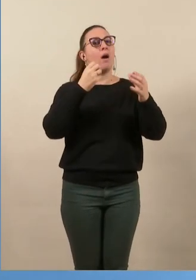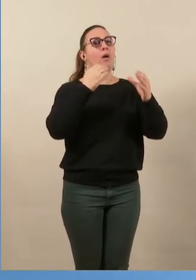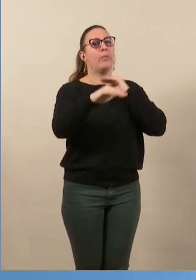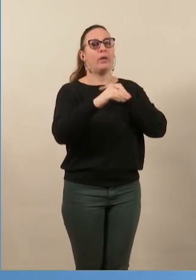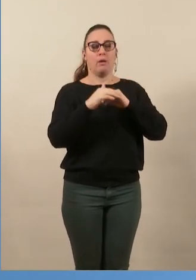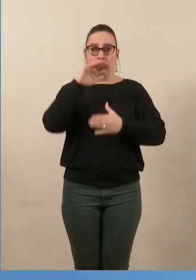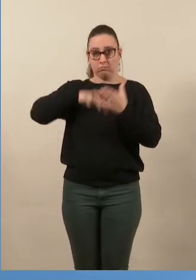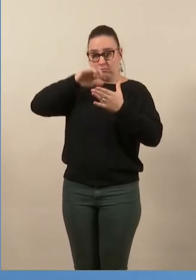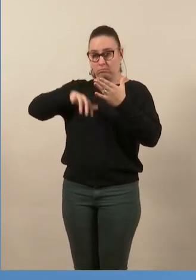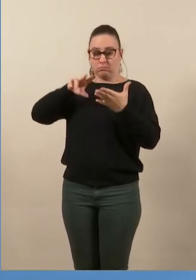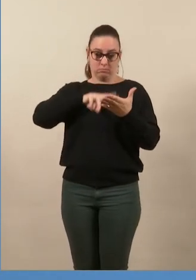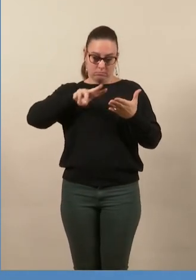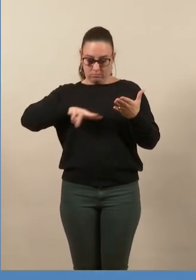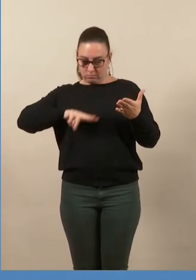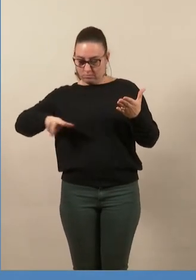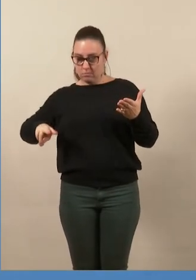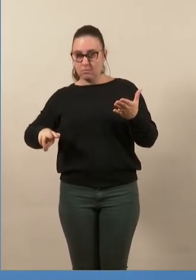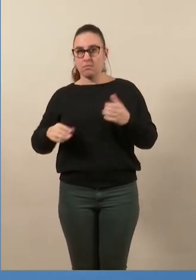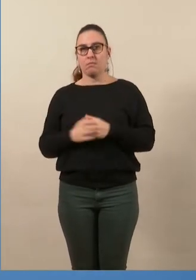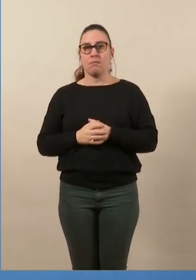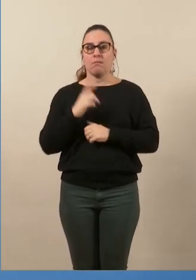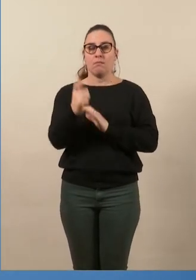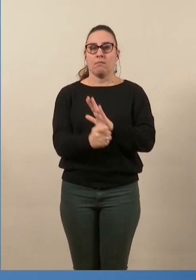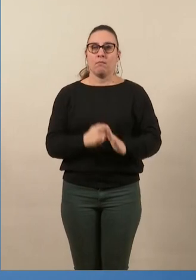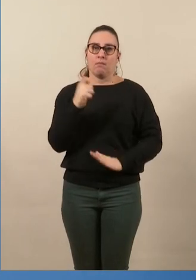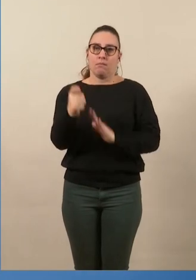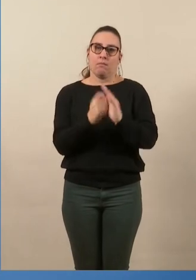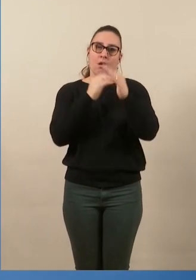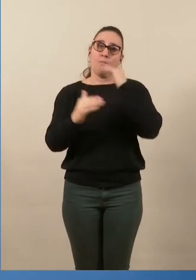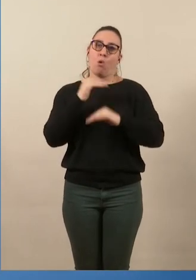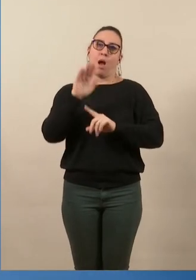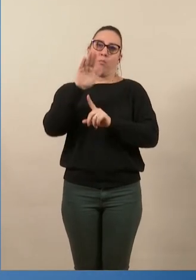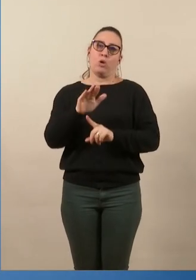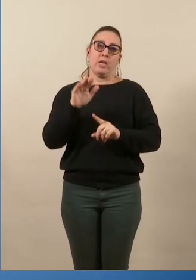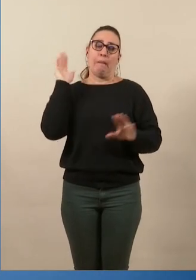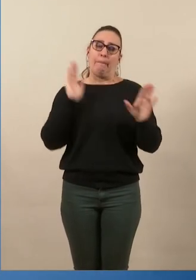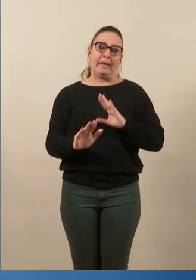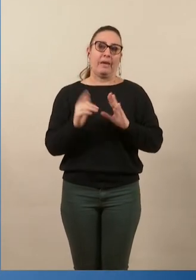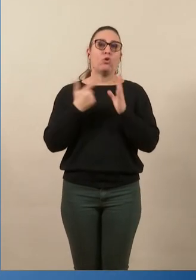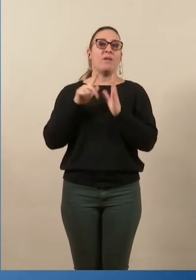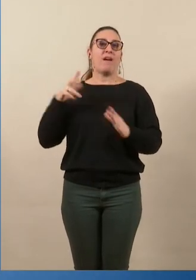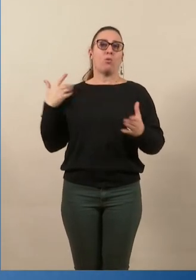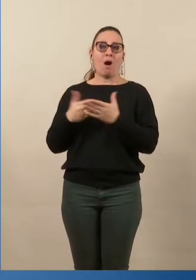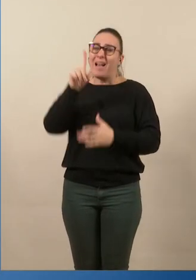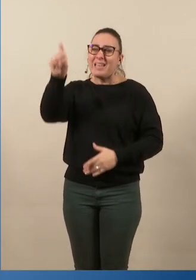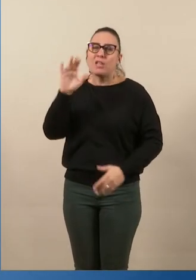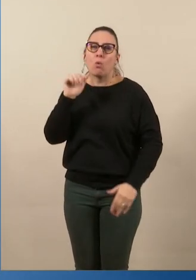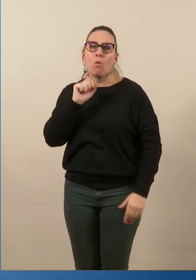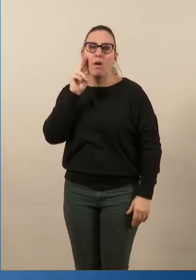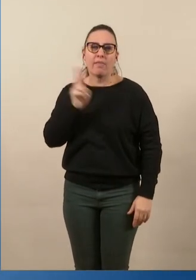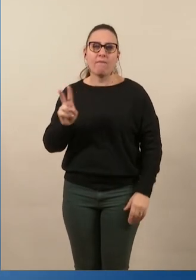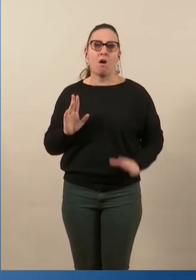compte-rendu qu'en fait vous nous rabâiez le programme du bouclier de 2023 c'était pas la question posée par mes